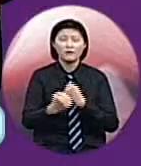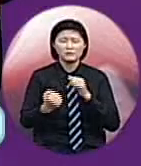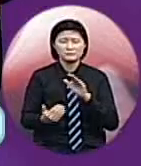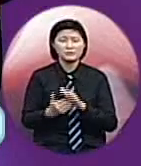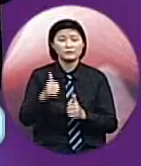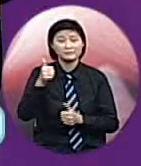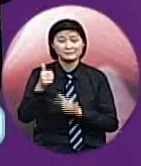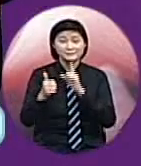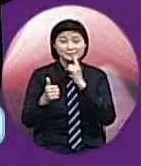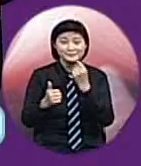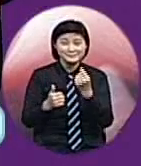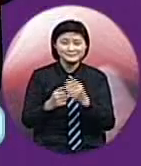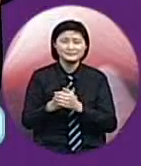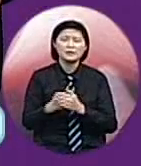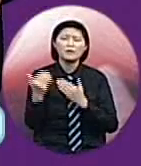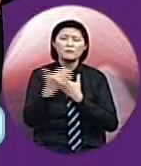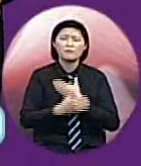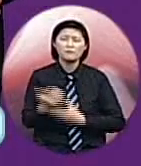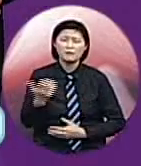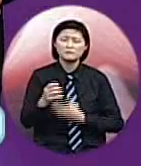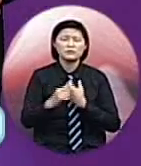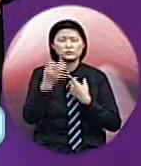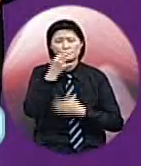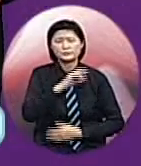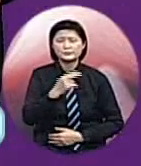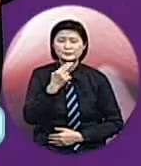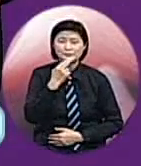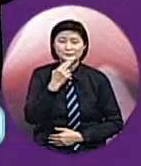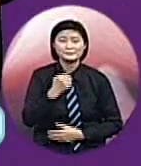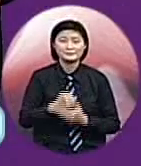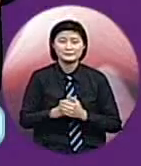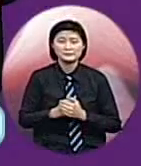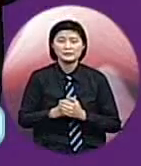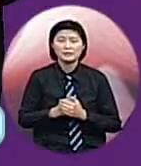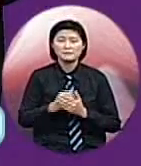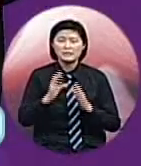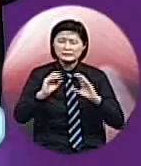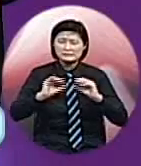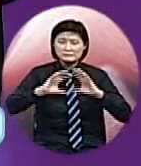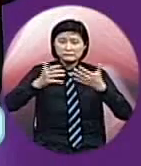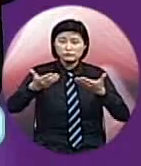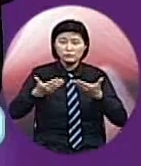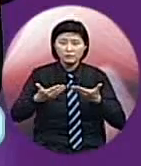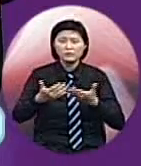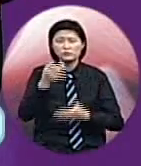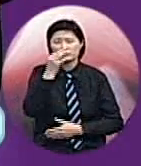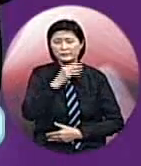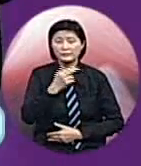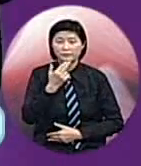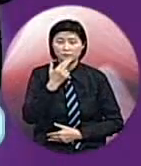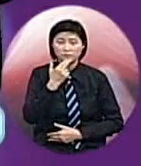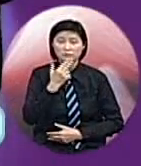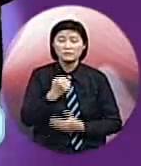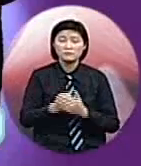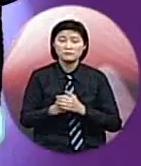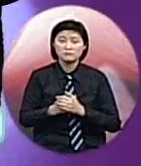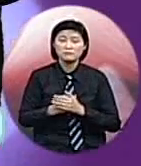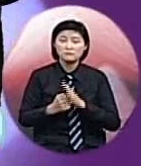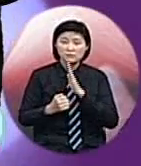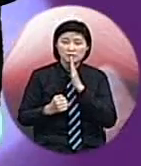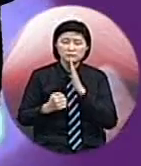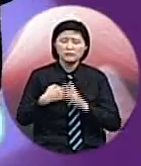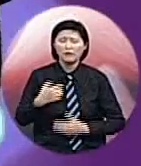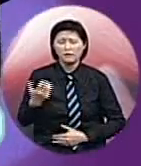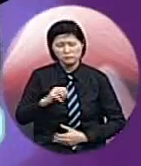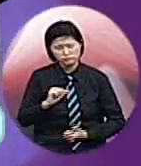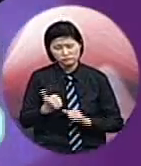최고죠. 예, 예, 예. 몸이 아프면 아무 소용 없는 거예요. 예, 예. 예. 지구를 다 줘도 뭐 필요 없어. 네. 어, 지구 다 주면 뭐하고요? 내가